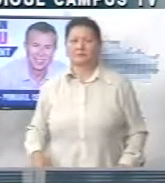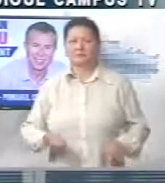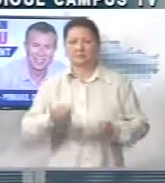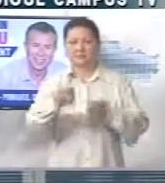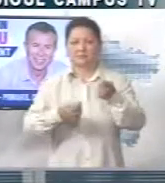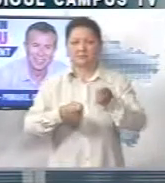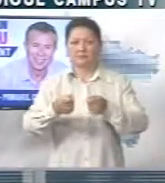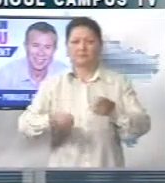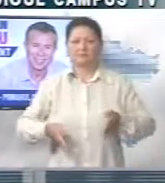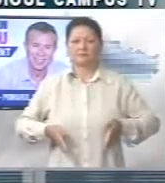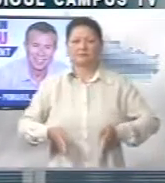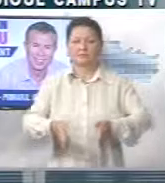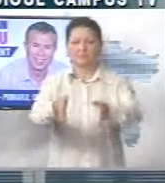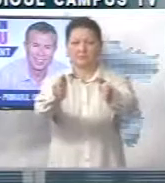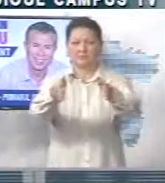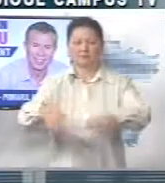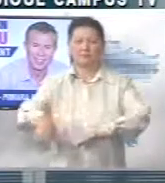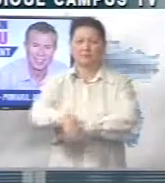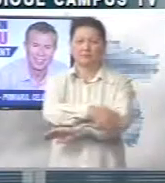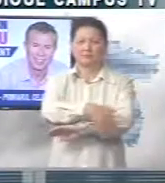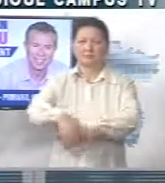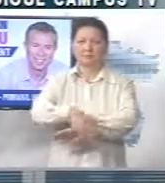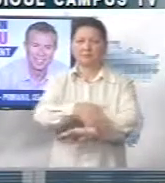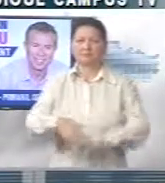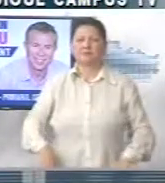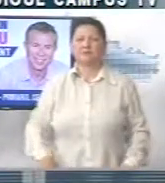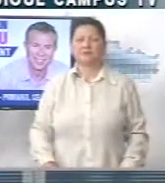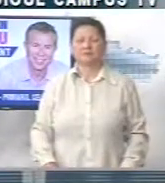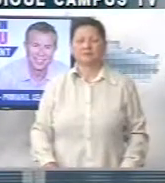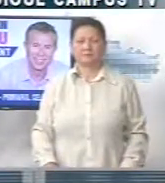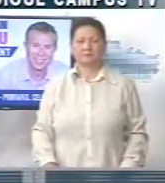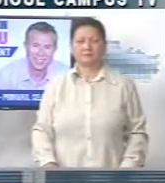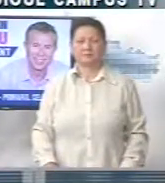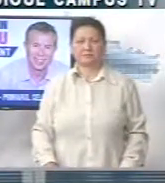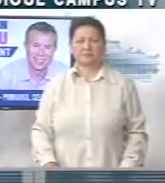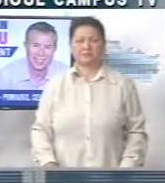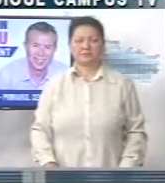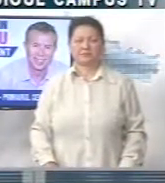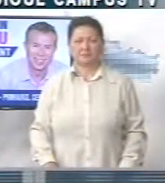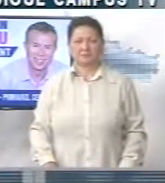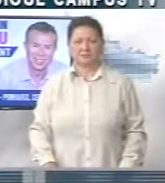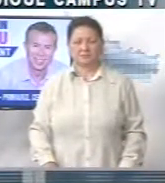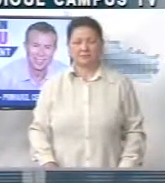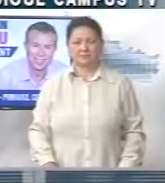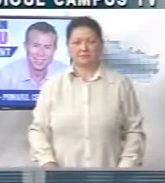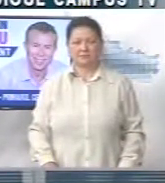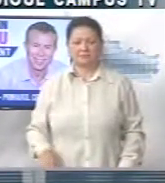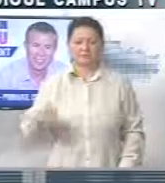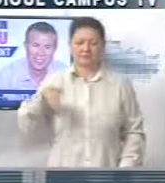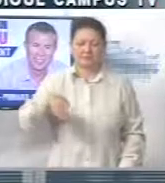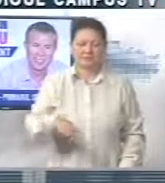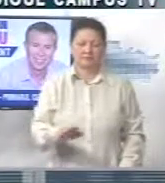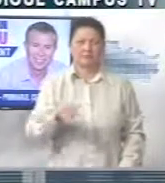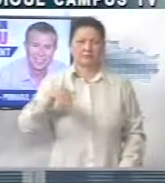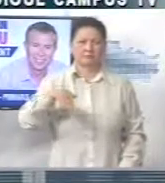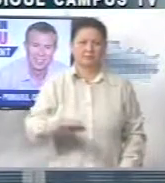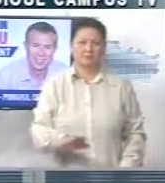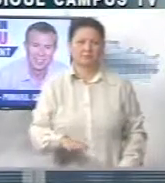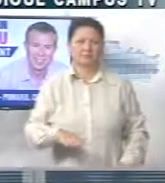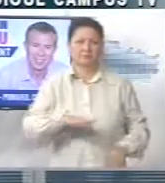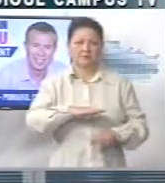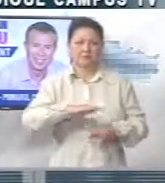rutier pe toate componentele. Nu e de ajuns doar că punem asfalt și că nu mai sunt gropi, e în regulă,